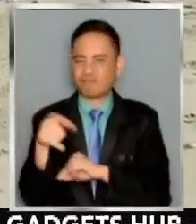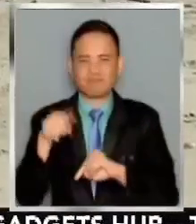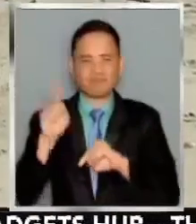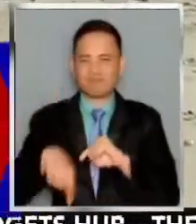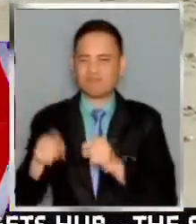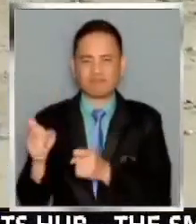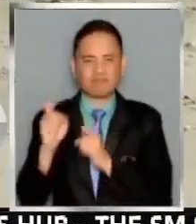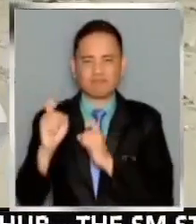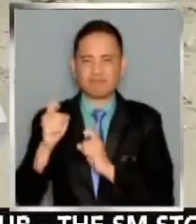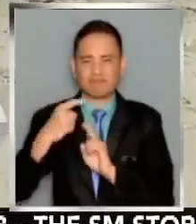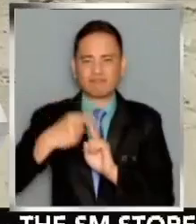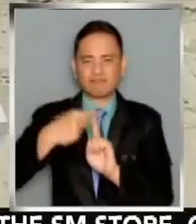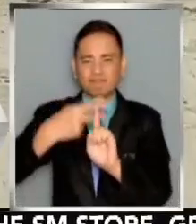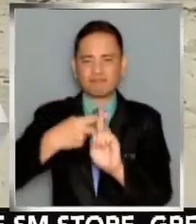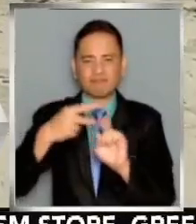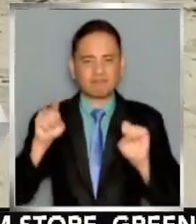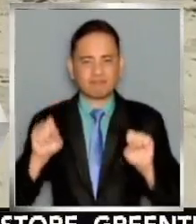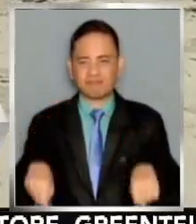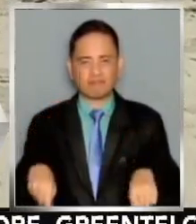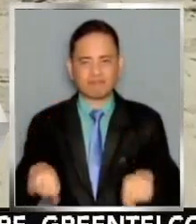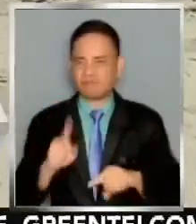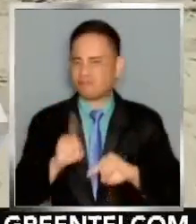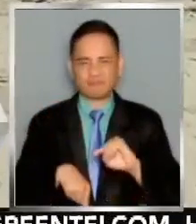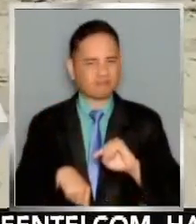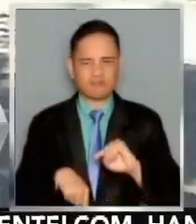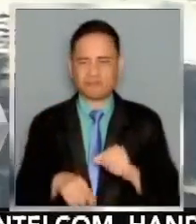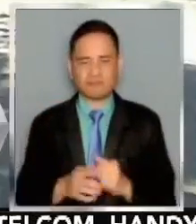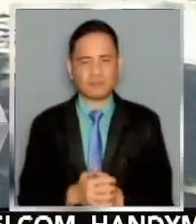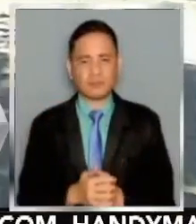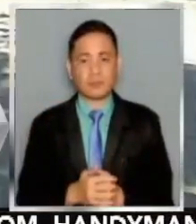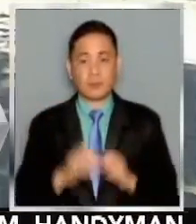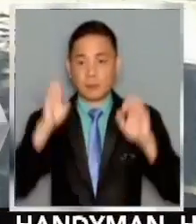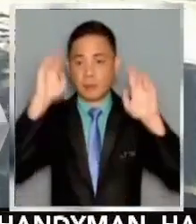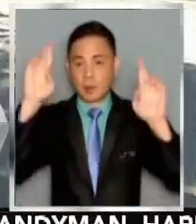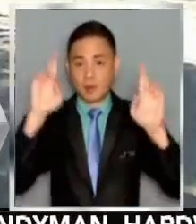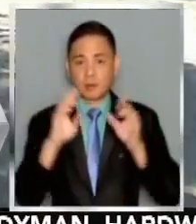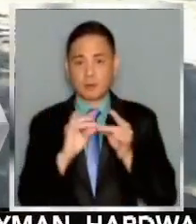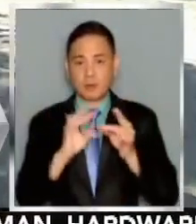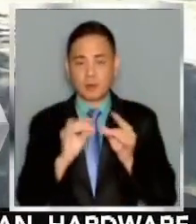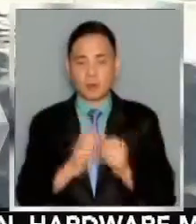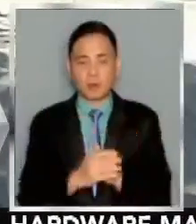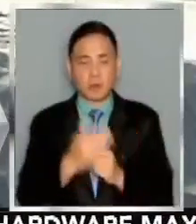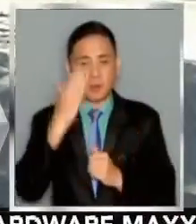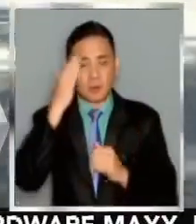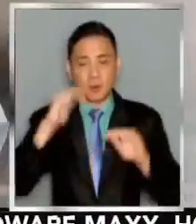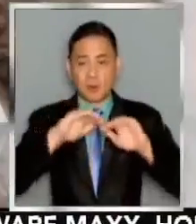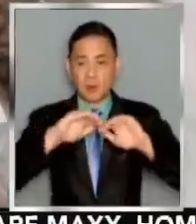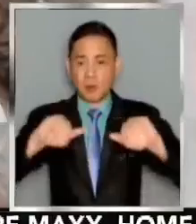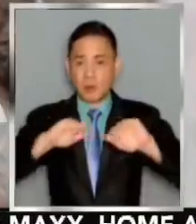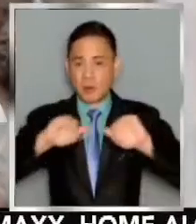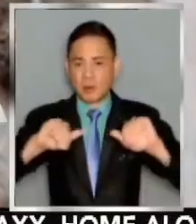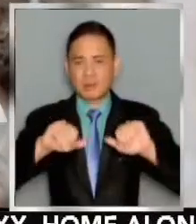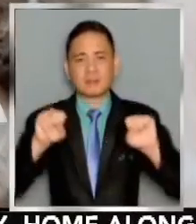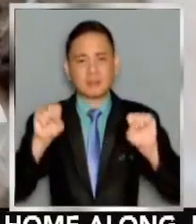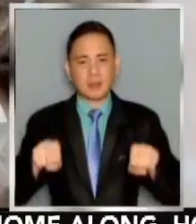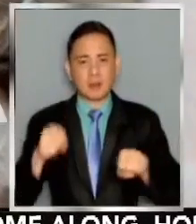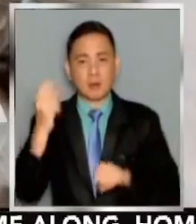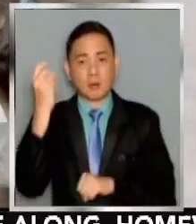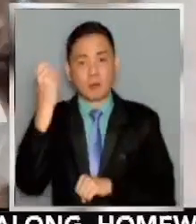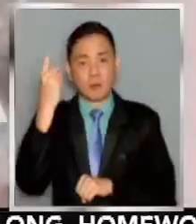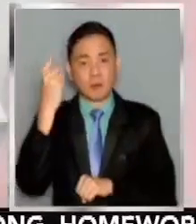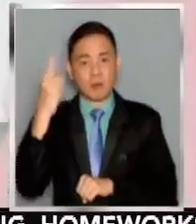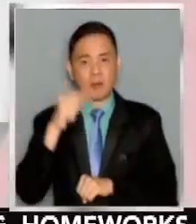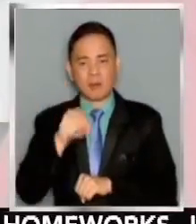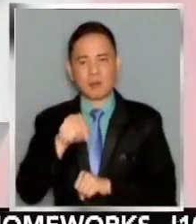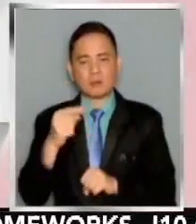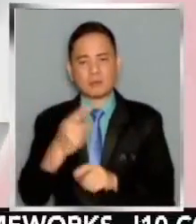Puerto Galera Mayor Rocky Ilagan ligtas pang maligo sa dagat doon dahil negatibo pa sa anumang langis ang tubig May mga naka preposition na